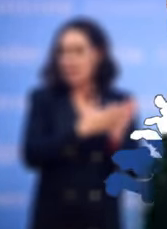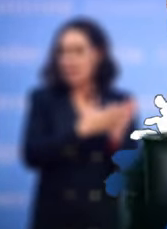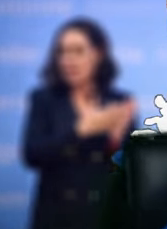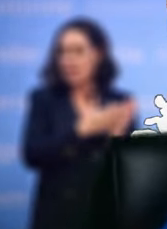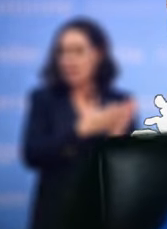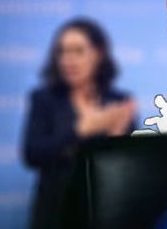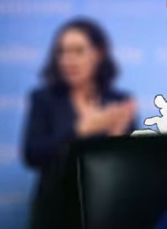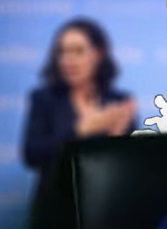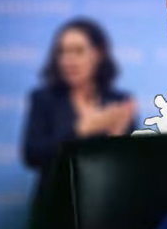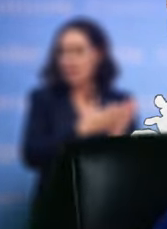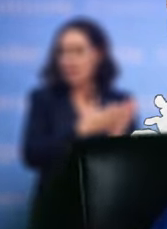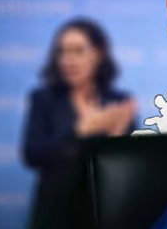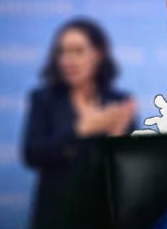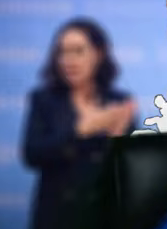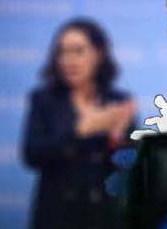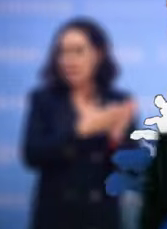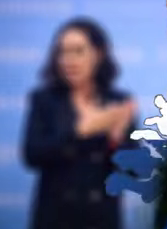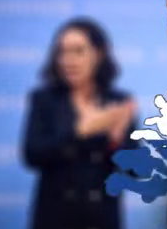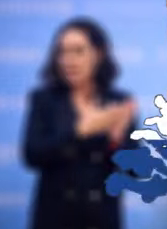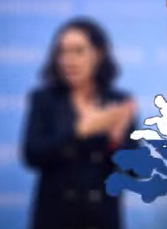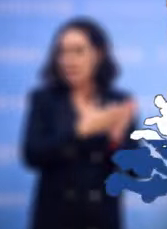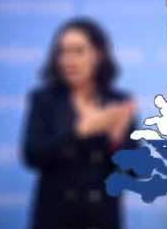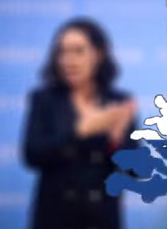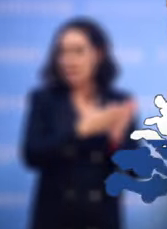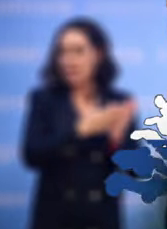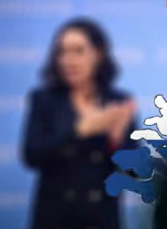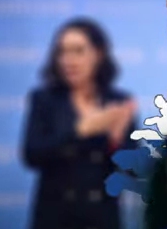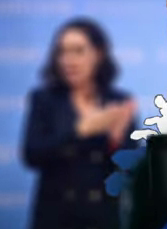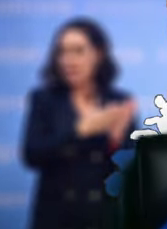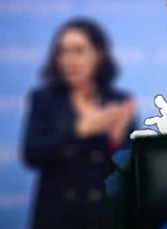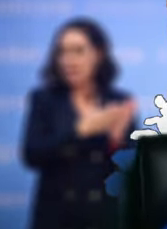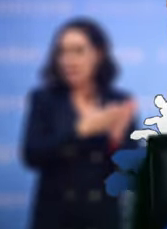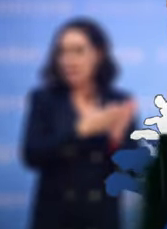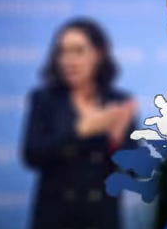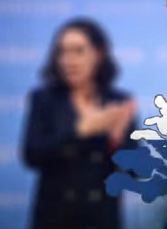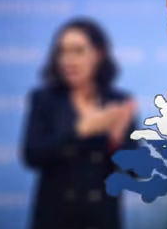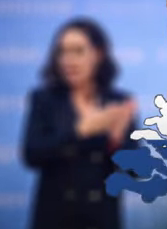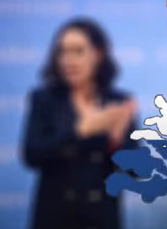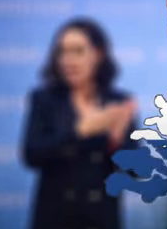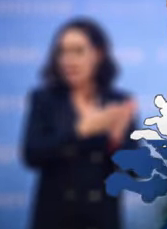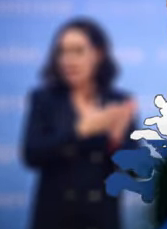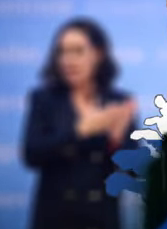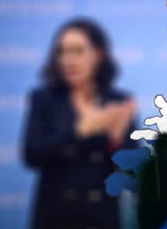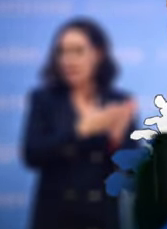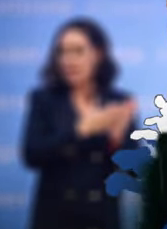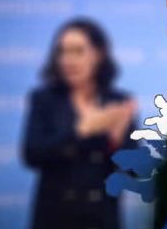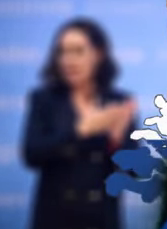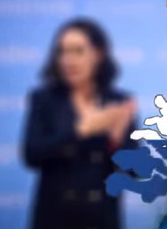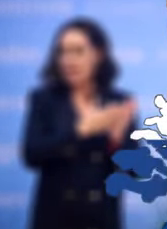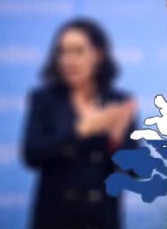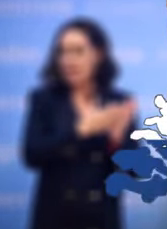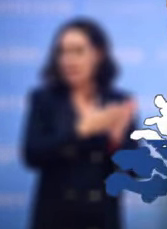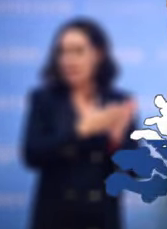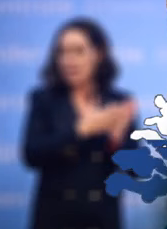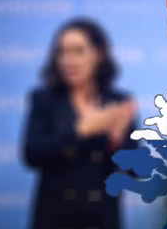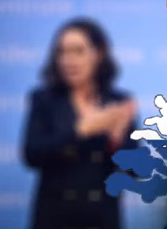Oké. Amateursport, wedstrijden en trainingen. Maar wat zou ik dan doen bij de restaurants en cafés? Ja, dan zou ik zeg maar